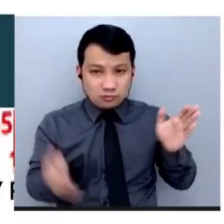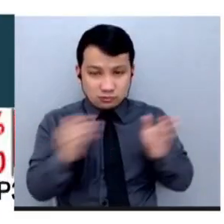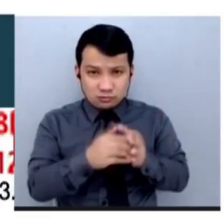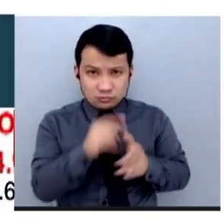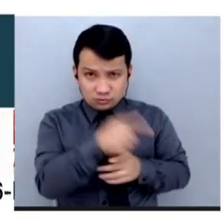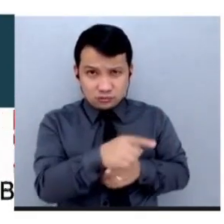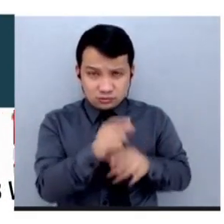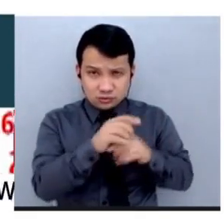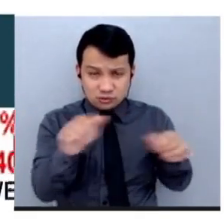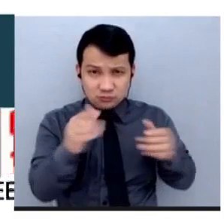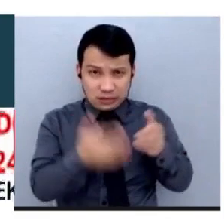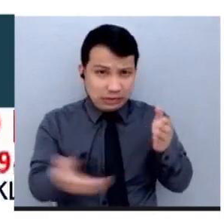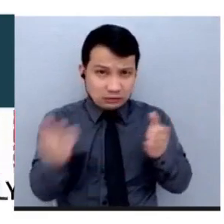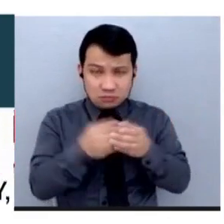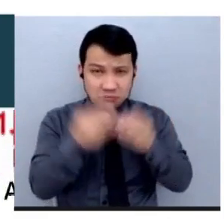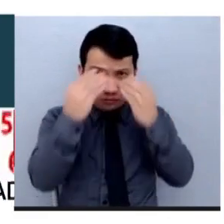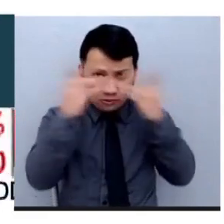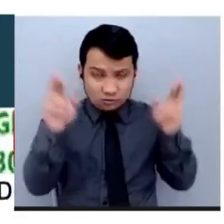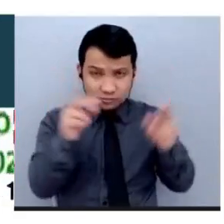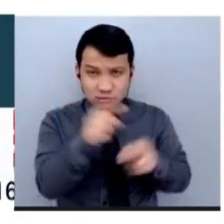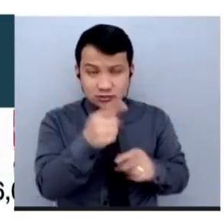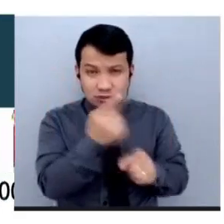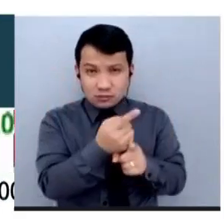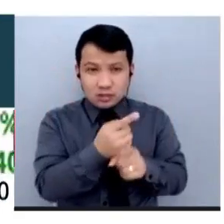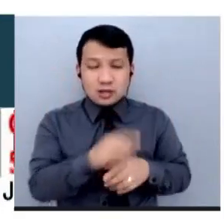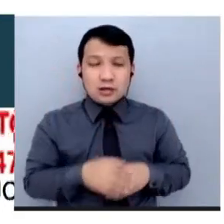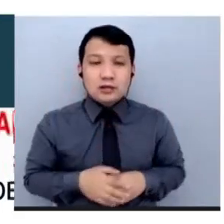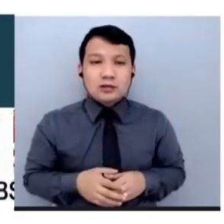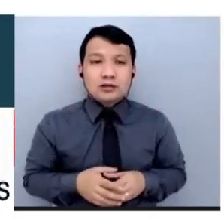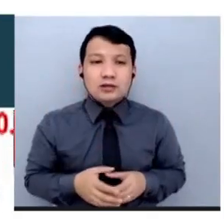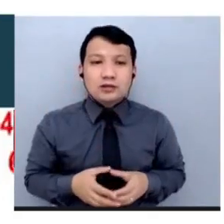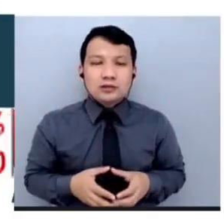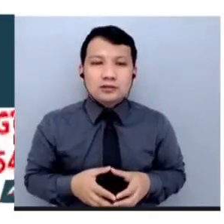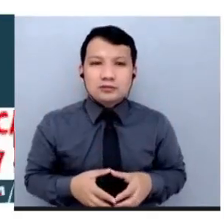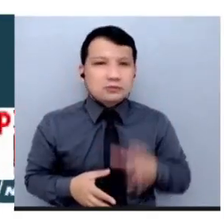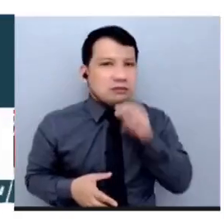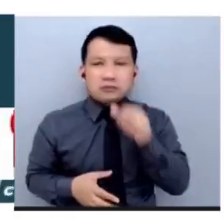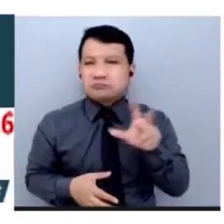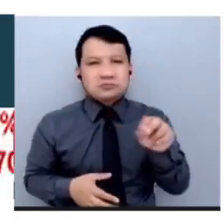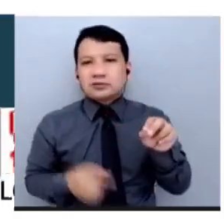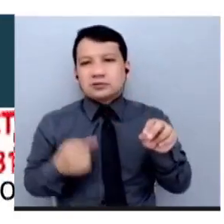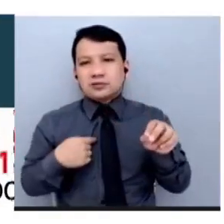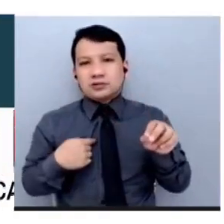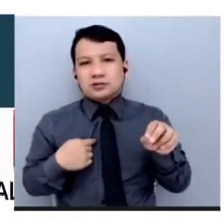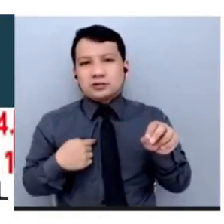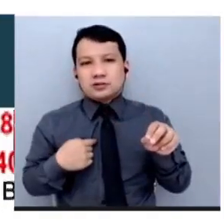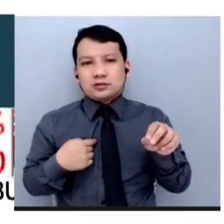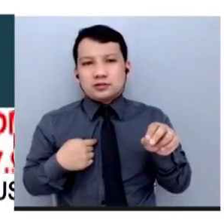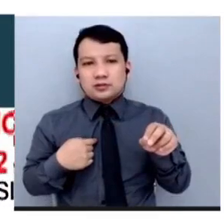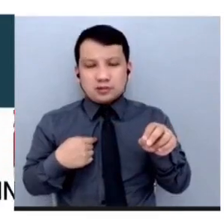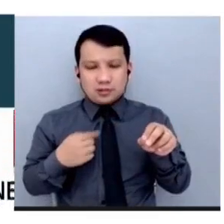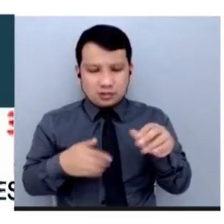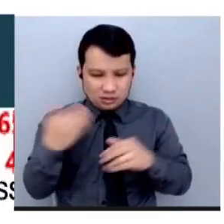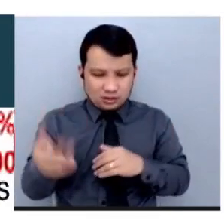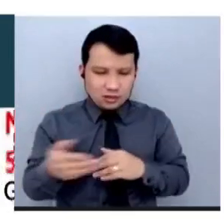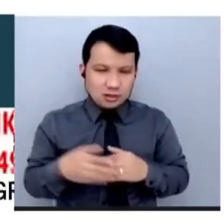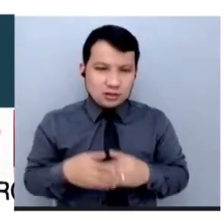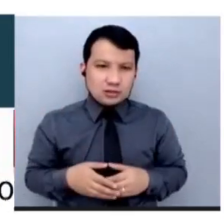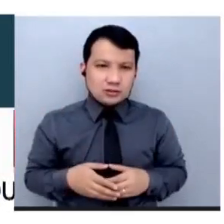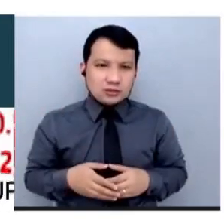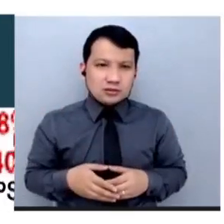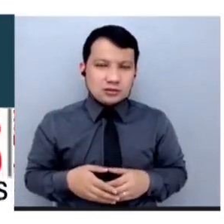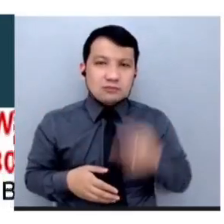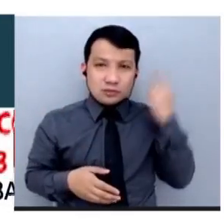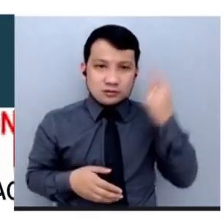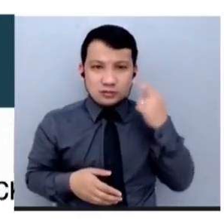you're seeking re-election as city mayor? No, I'm not. Oh, you're running not. For... That is one of the